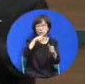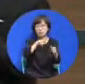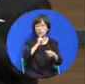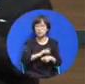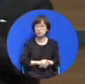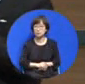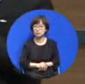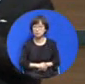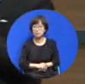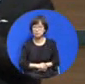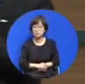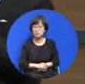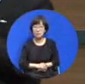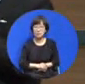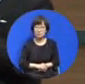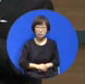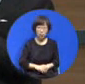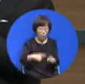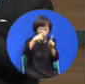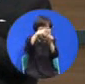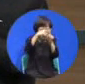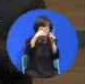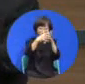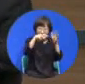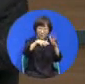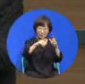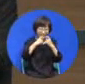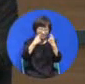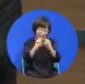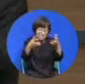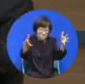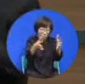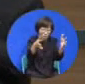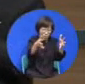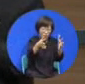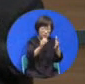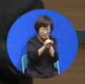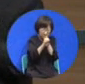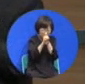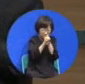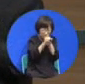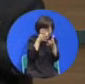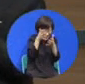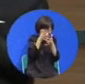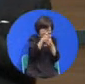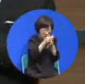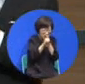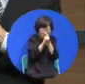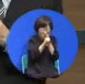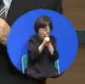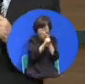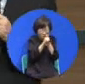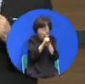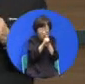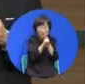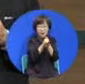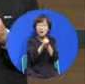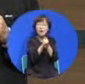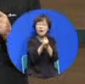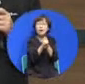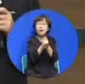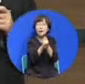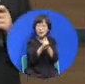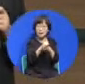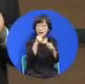make a place where healing can happen. 모여서 깊이 기도할 수 있도록 만들어라. make places where people can come together in